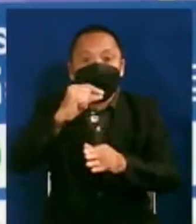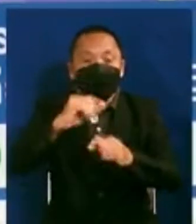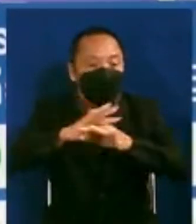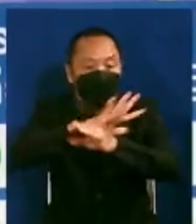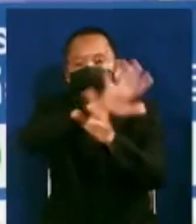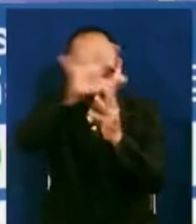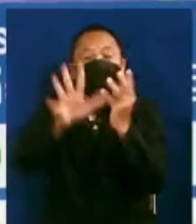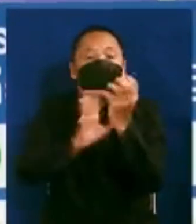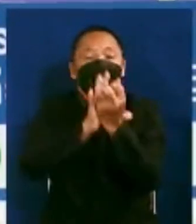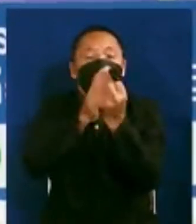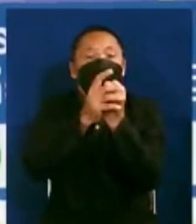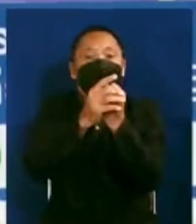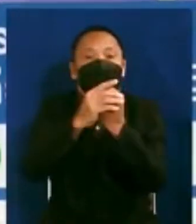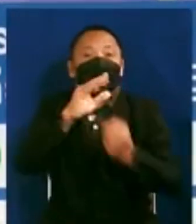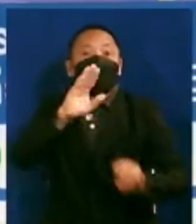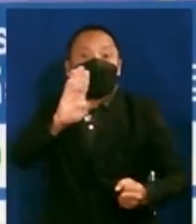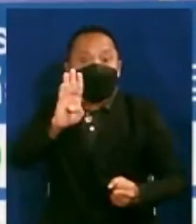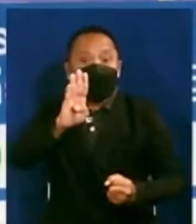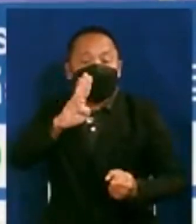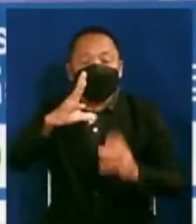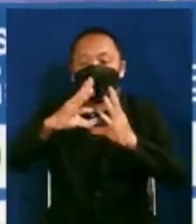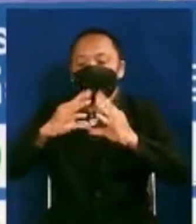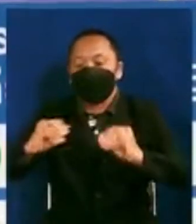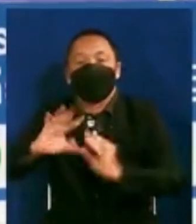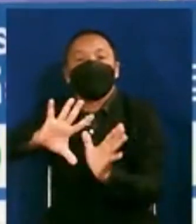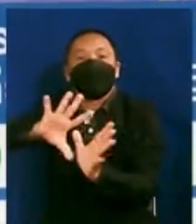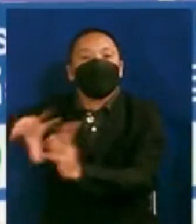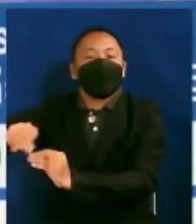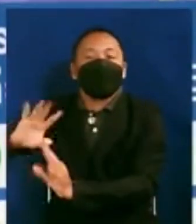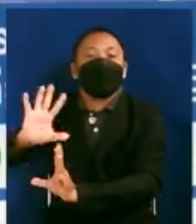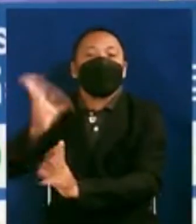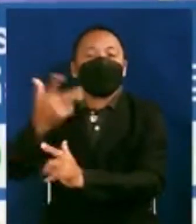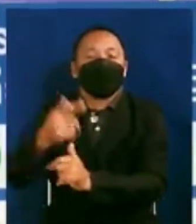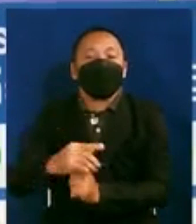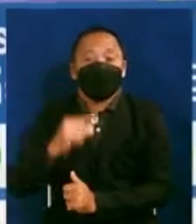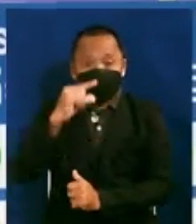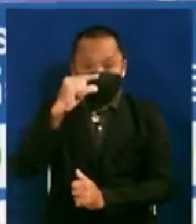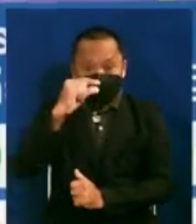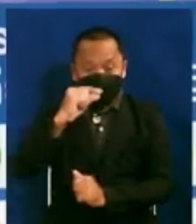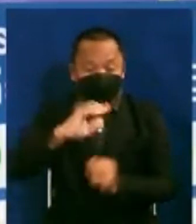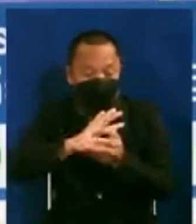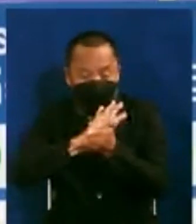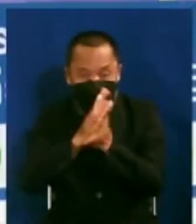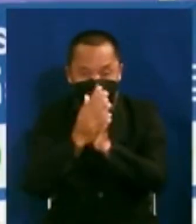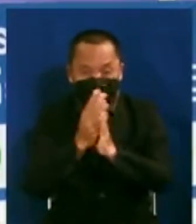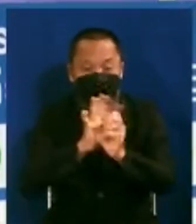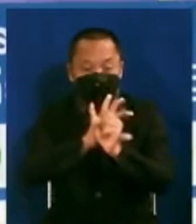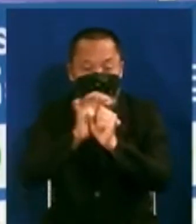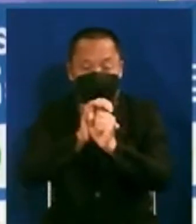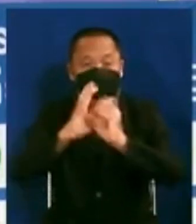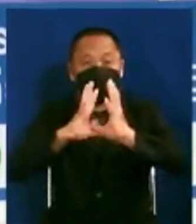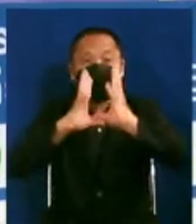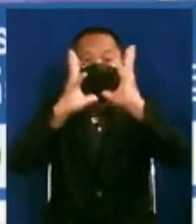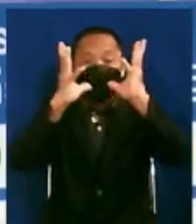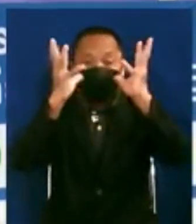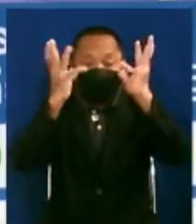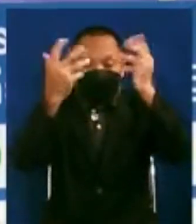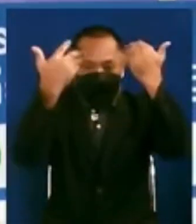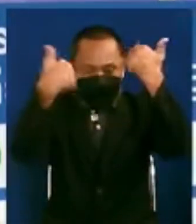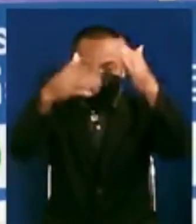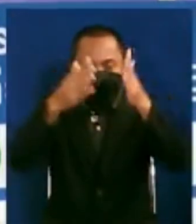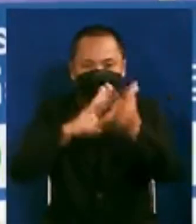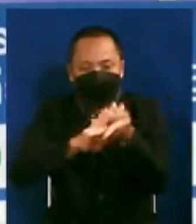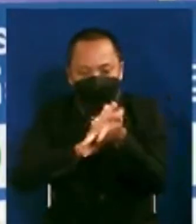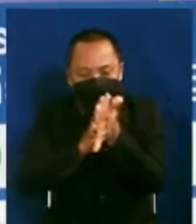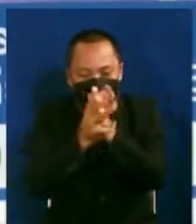รคสายพันธุ์ V จึงหายไปเมื่อสายพันธุ์ G ครองโรคเสร็จอยู่ระยะหนึ่งก็ออกลู